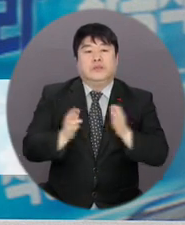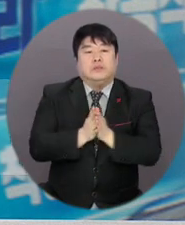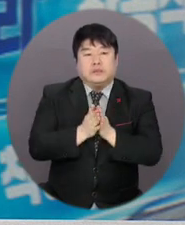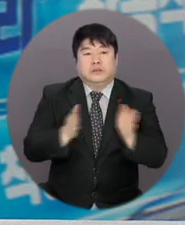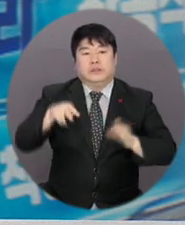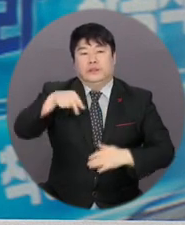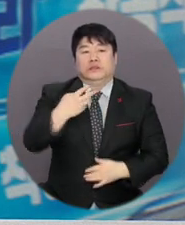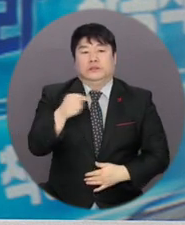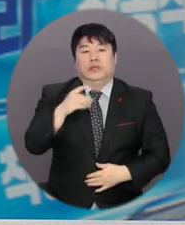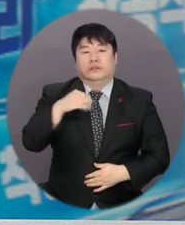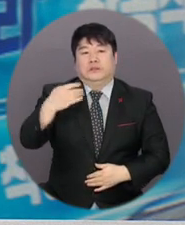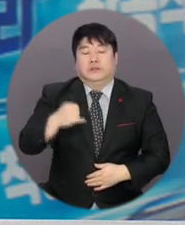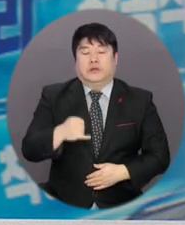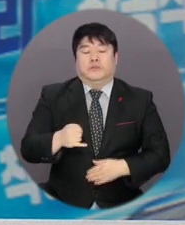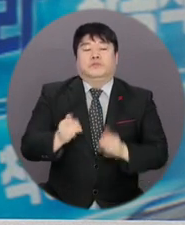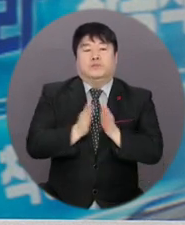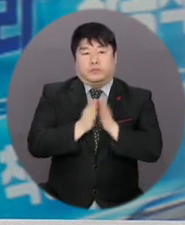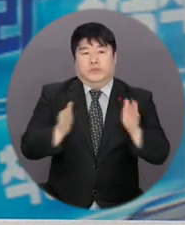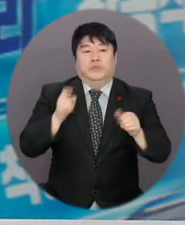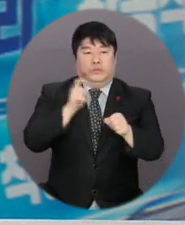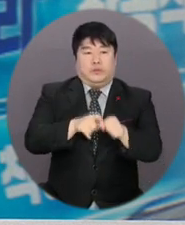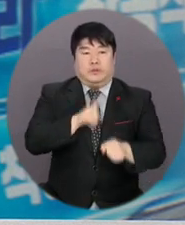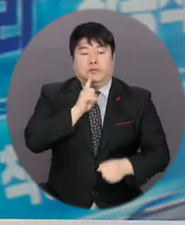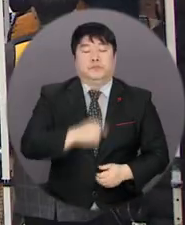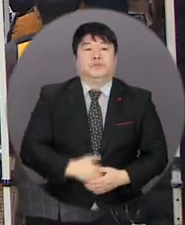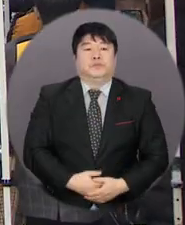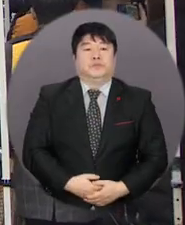목표입니다. 우정훈 기자가 취재했습니다.